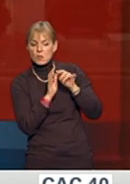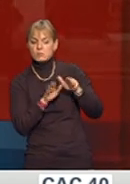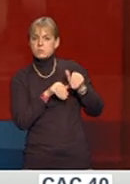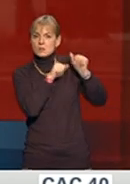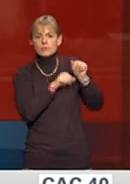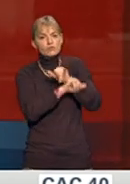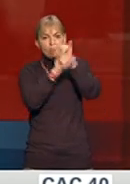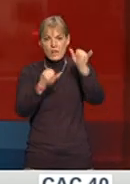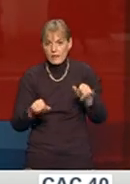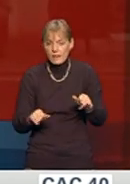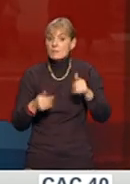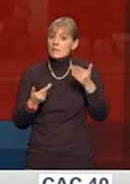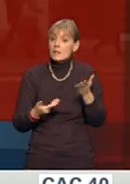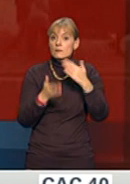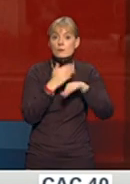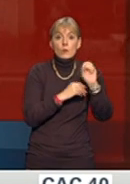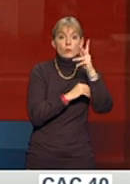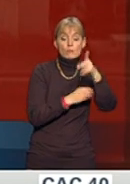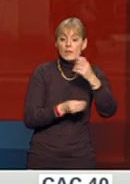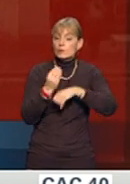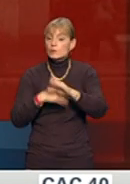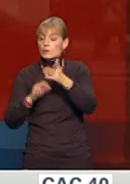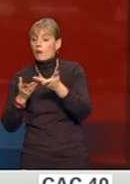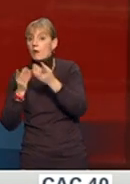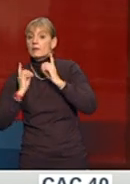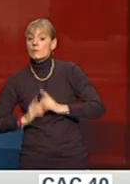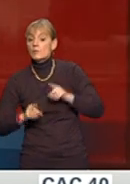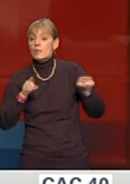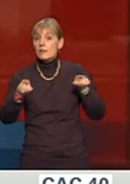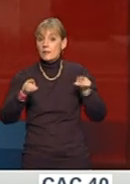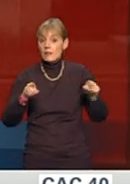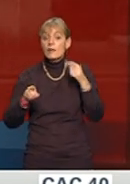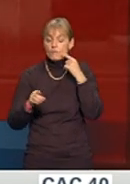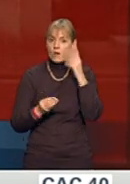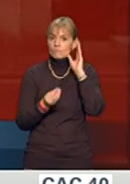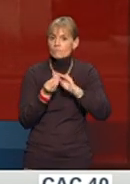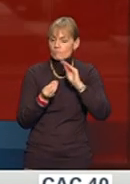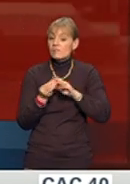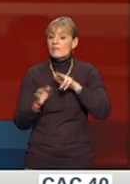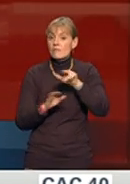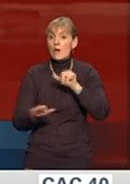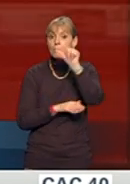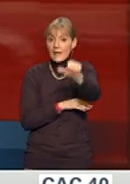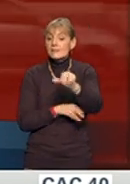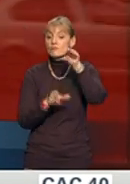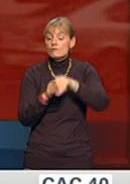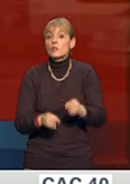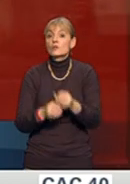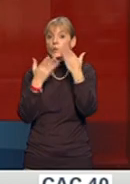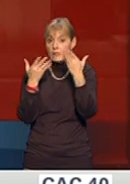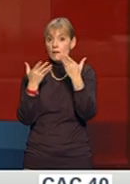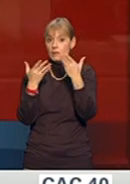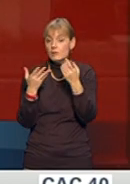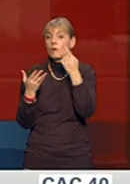se pose désormais au siège de l'UMP comme à l'Assemblée nationale, c'est de savoir combien de personnes iront voter mardi prochain, combien de parlementaires.